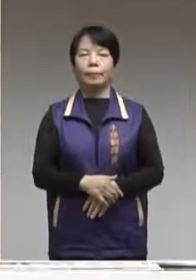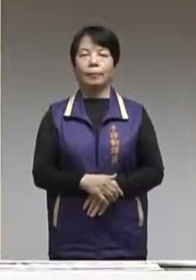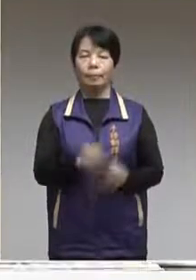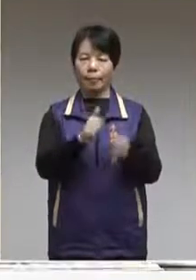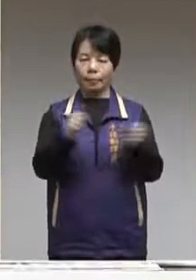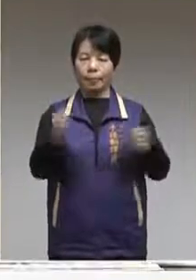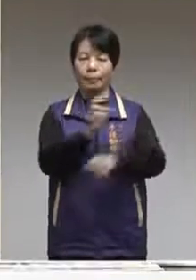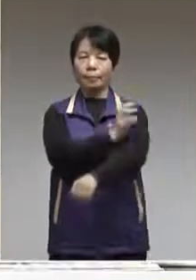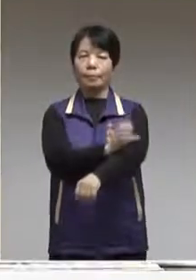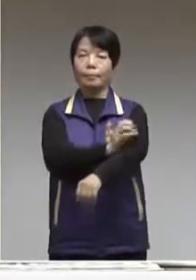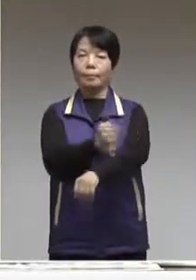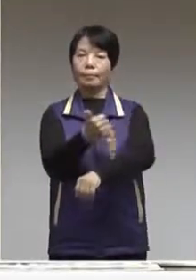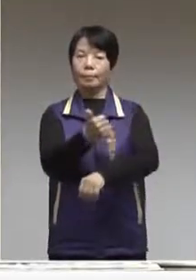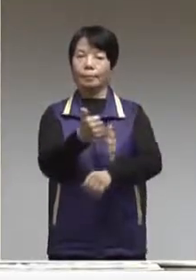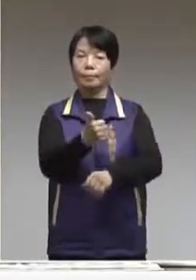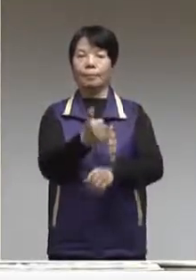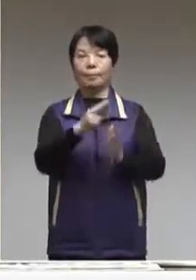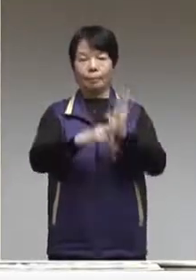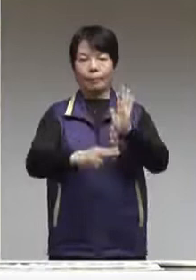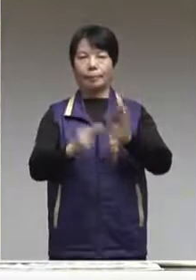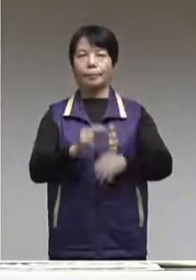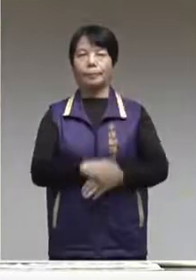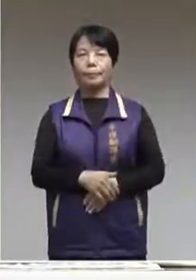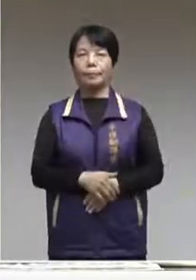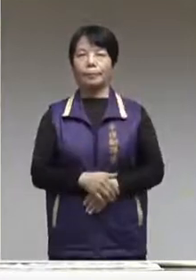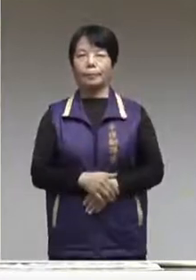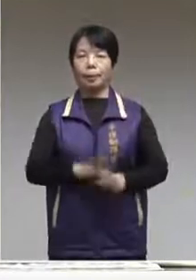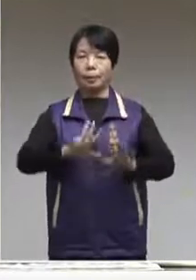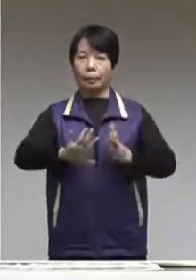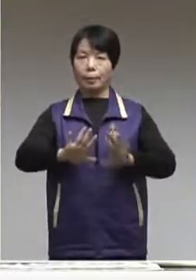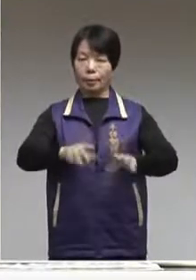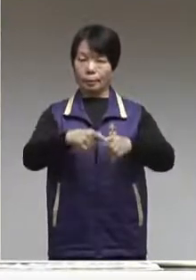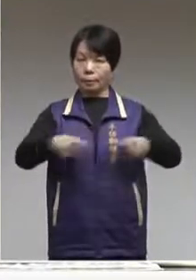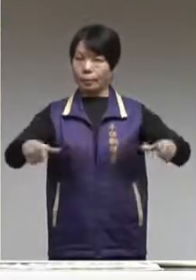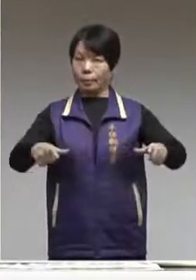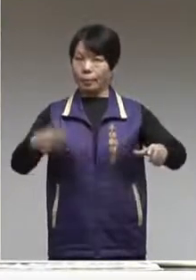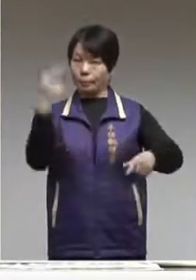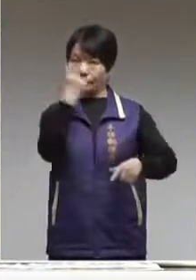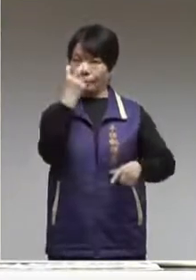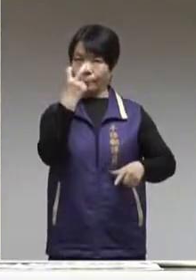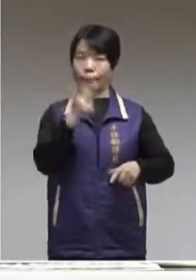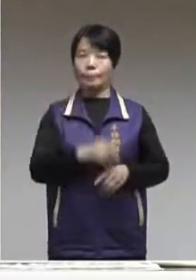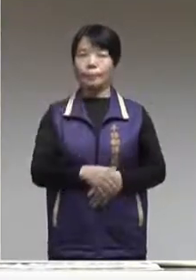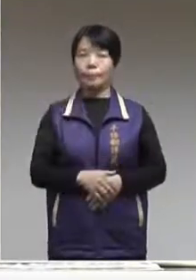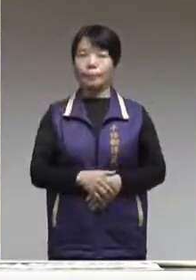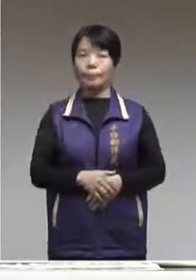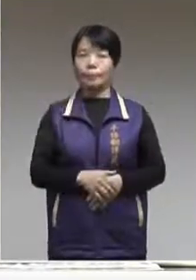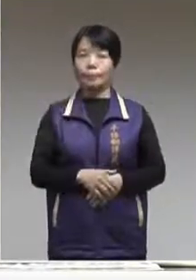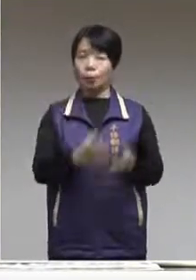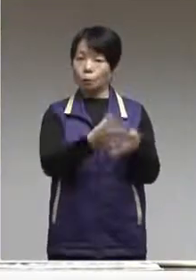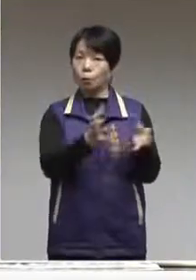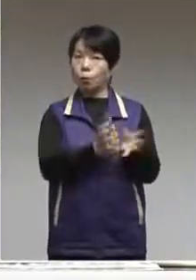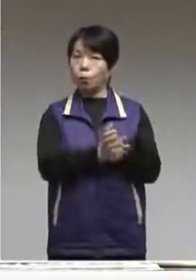好，谢谢潘基正。另外，我们在扩大筛检的这个部分有一些